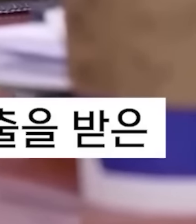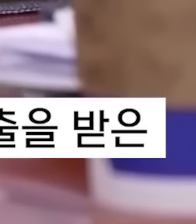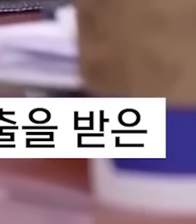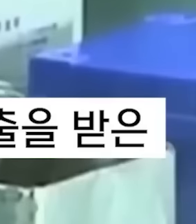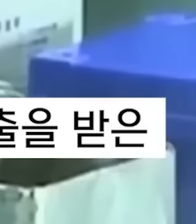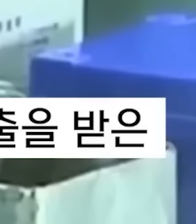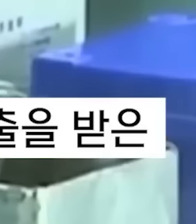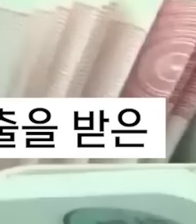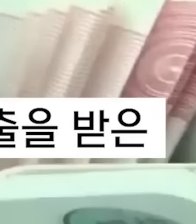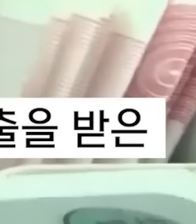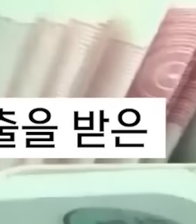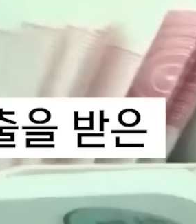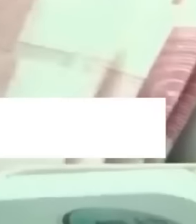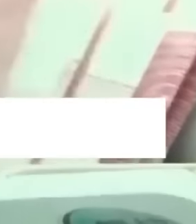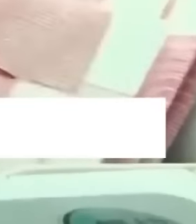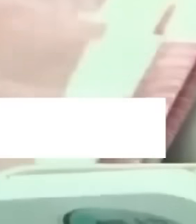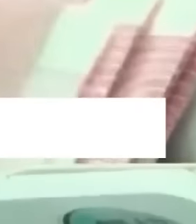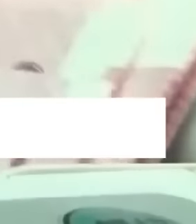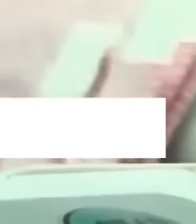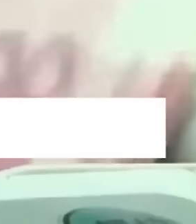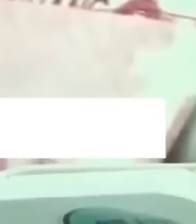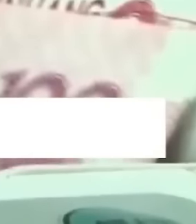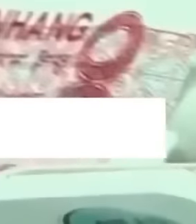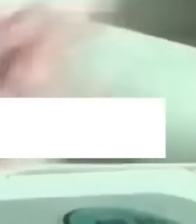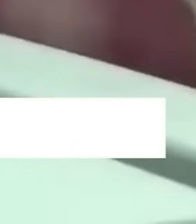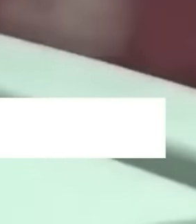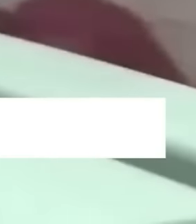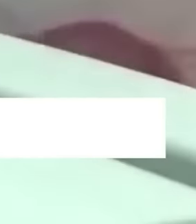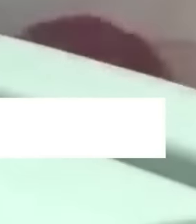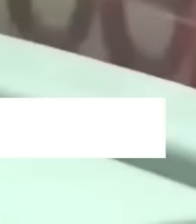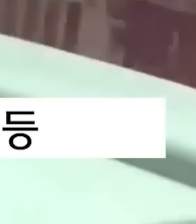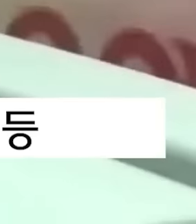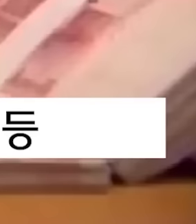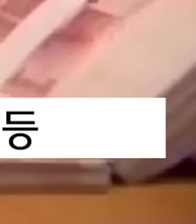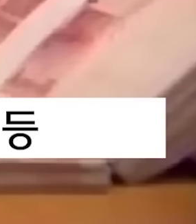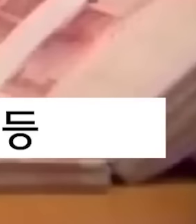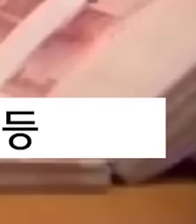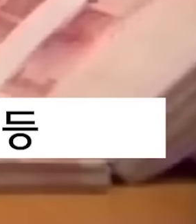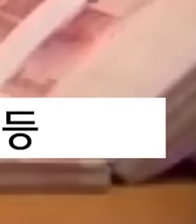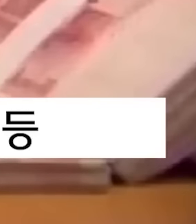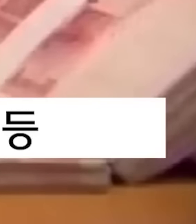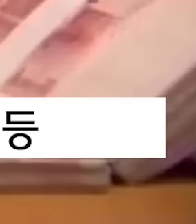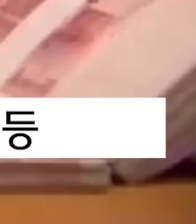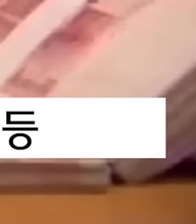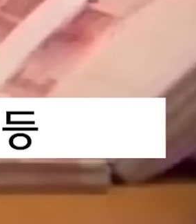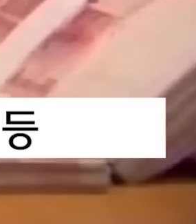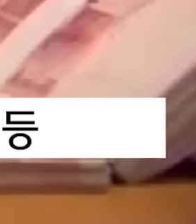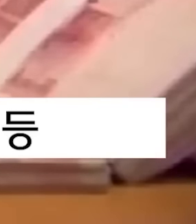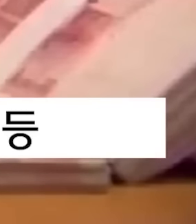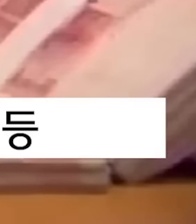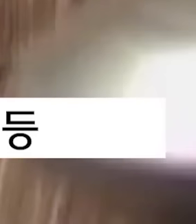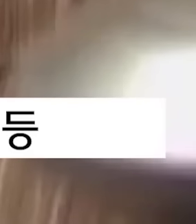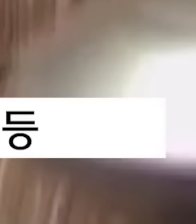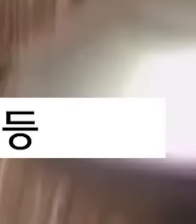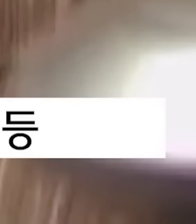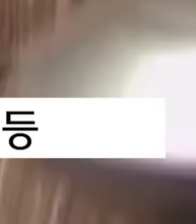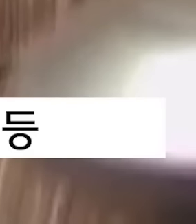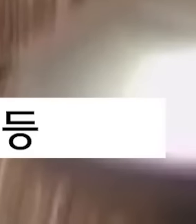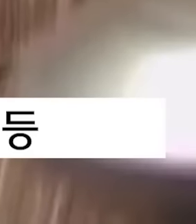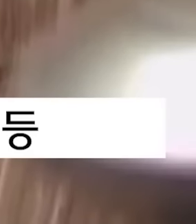위축시켰다 대출을 받은 주택 구매자들에 대한 금리를 낮추고 주택 구입시 최초 납입해야 하는